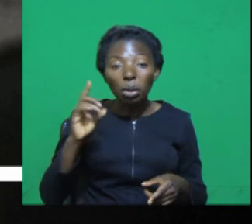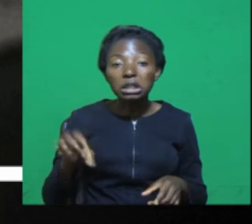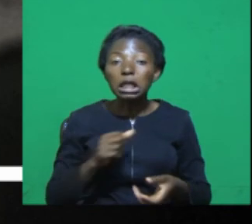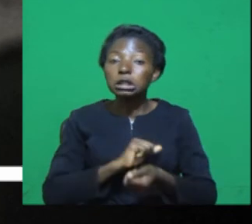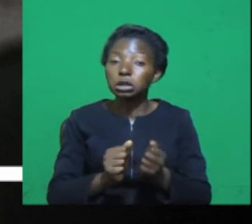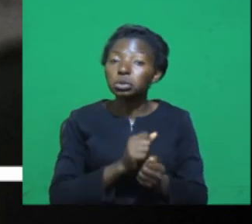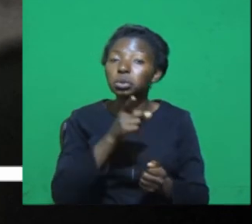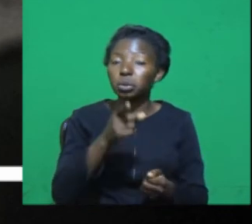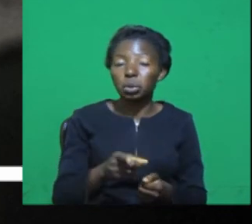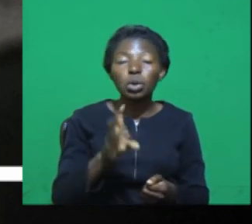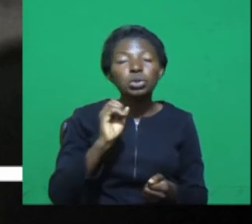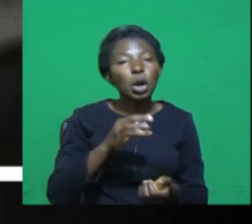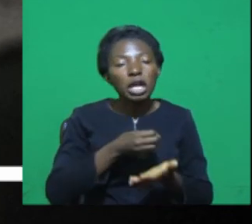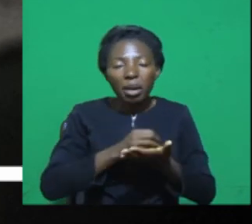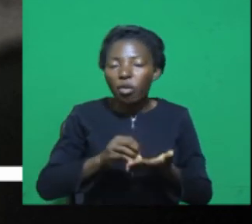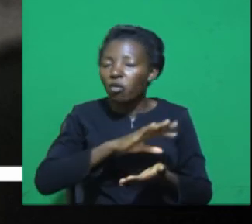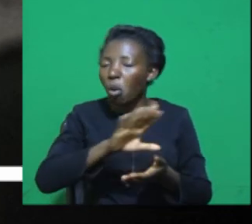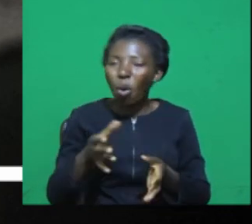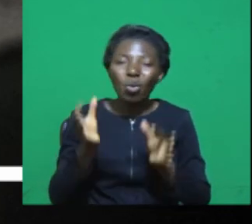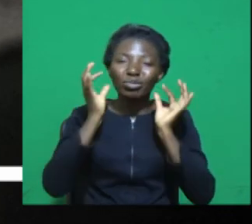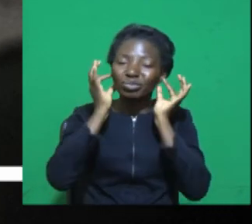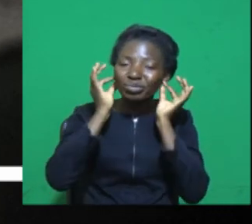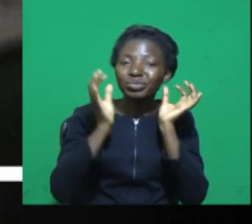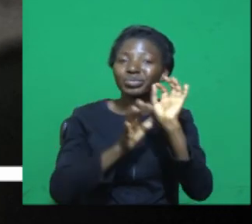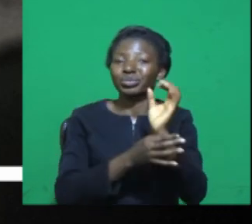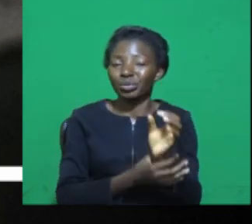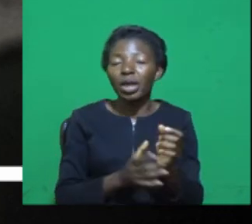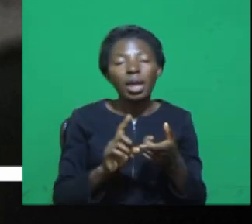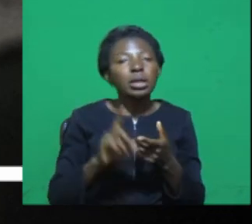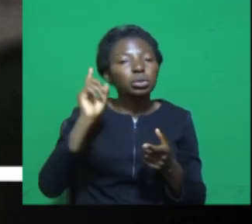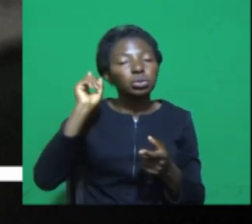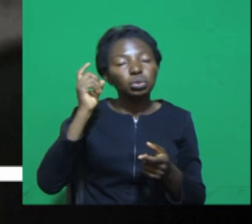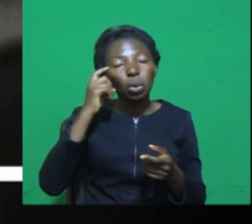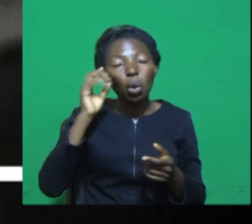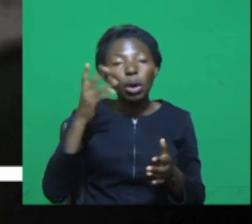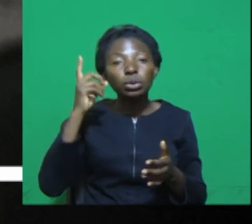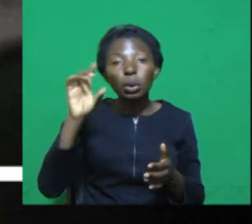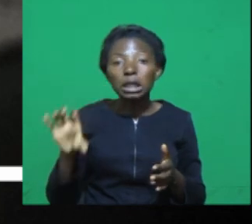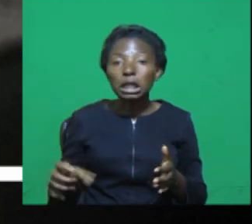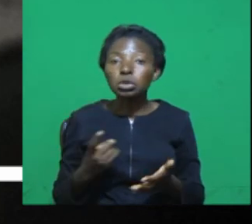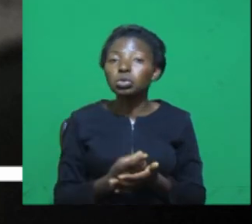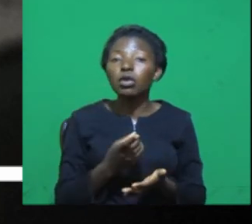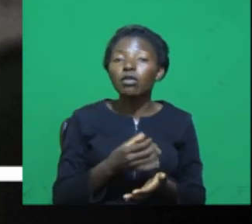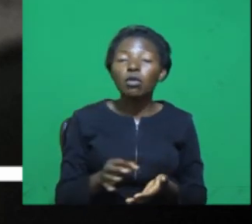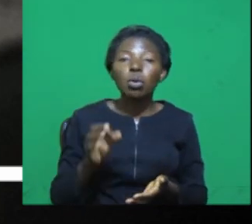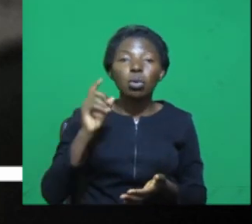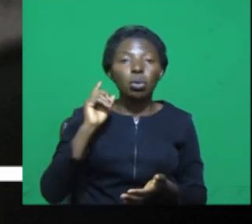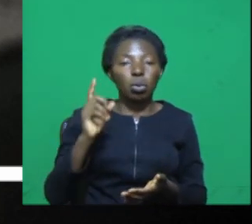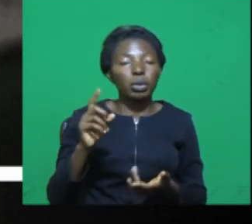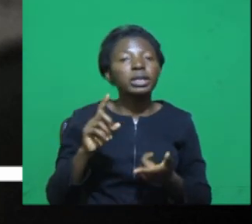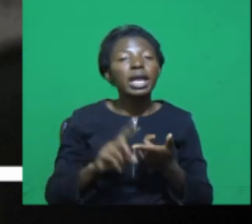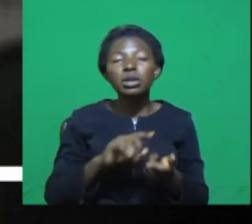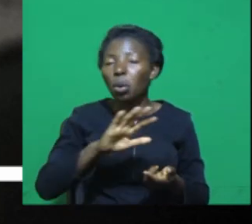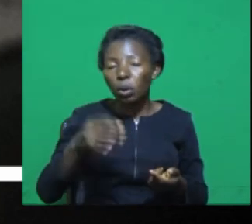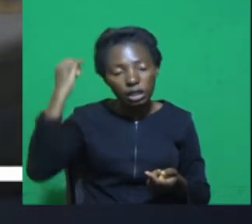ndingakuparadzai. Naizvozvo bvisai zvishongo zvenyu zvino, ndizive chandingakuitirai. Ipapo vana veIsraeri vakabvisa zvishongo